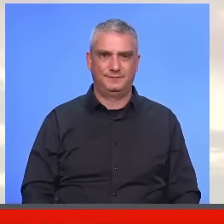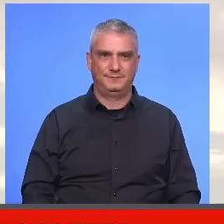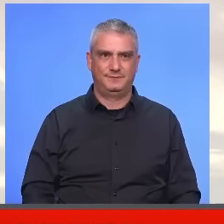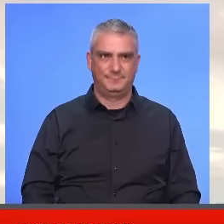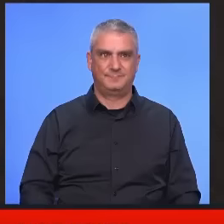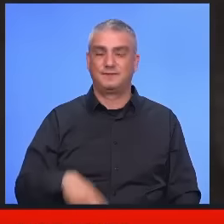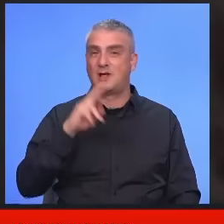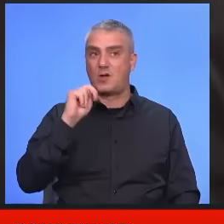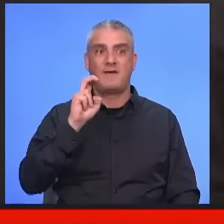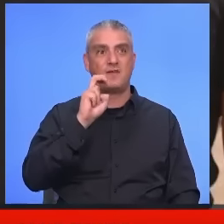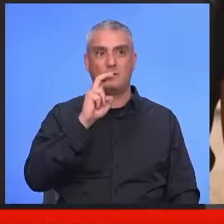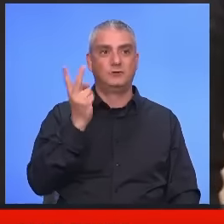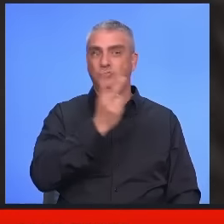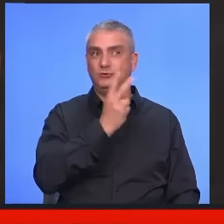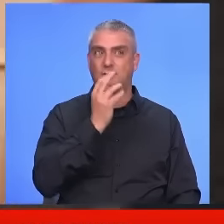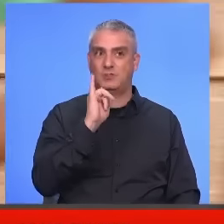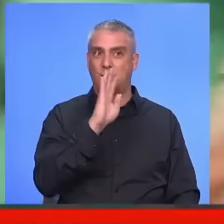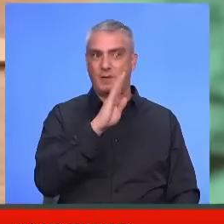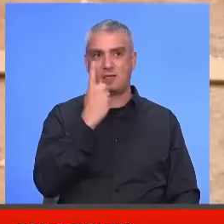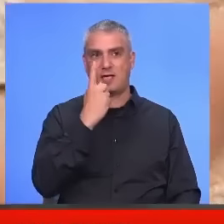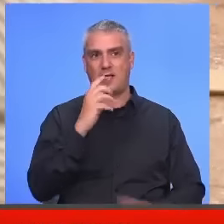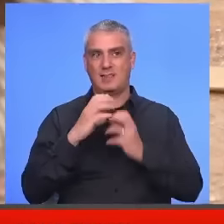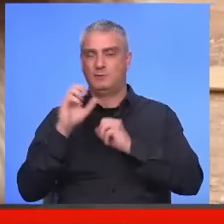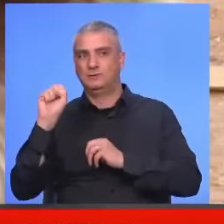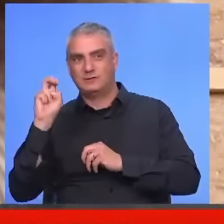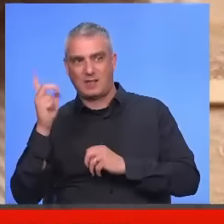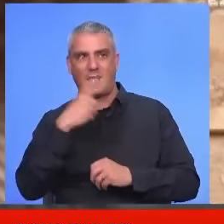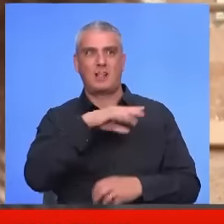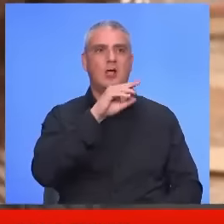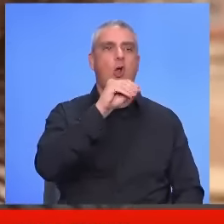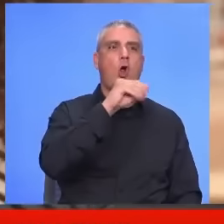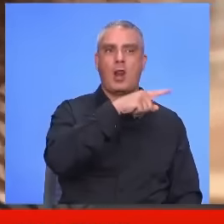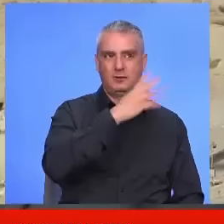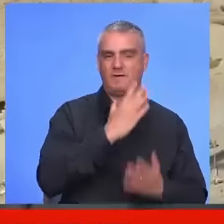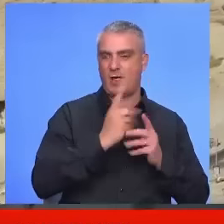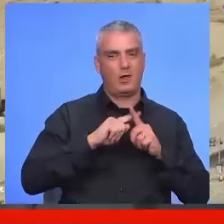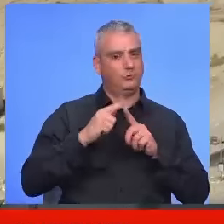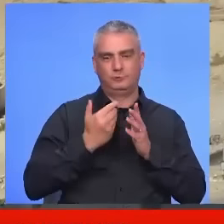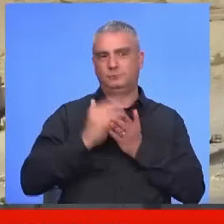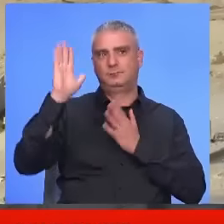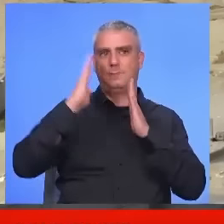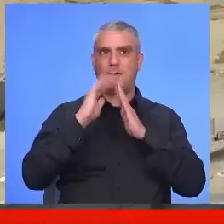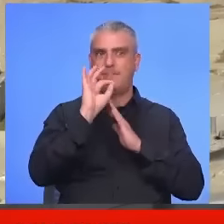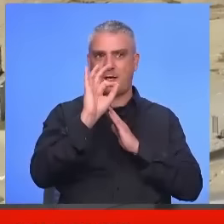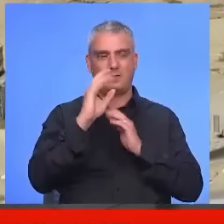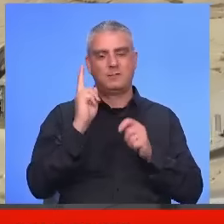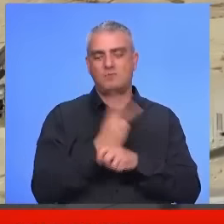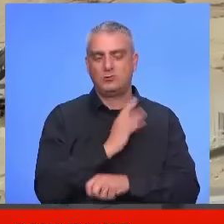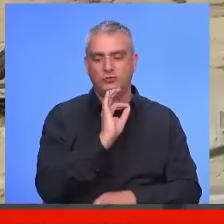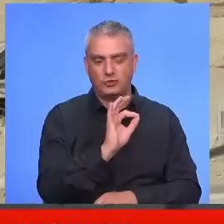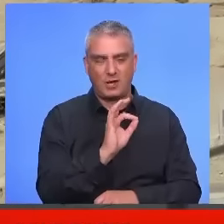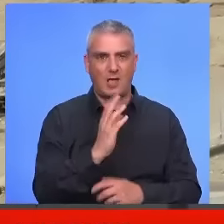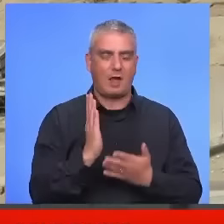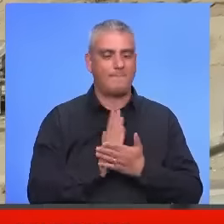נאוריי ועומר, שני יודבטניקים, האחד מסעד והשני מחולית, נמצאים כבר חודשים רחוק מהבית, מהשגרה,